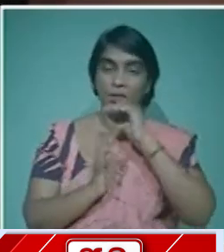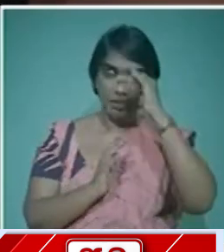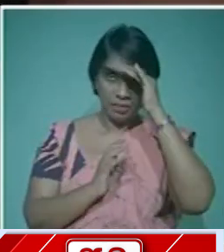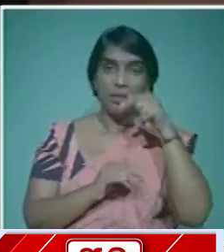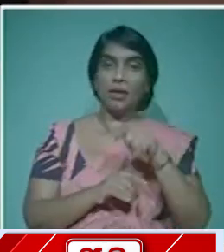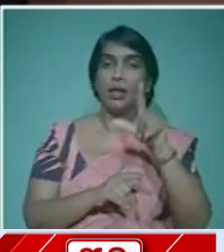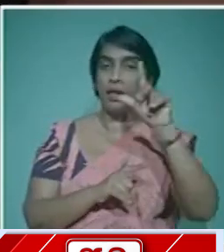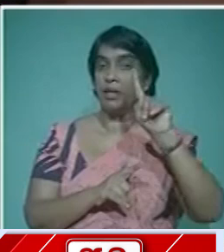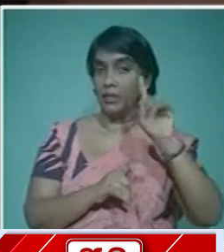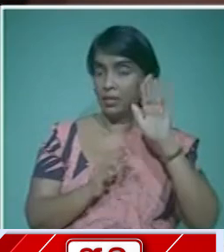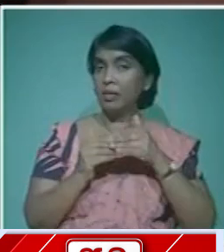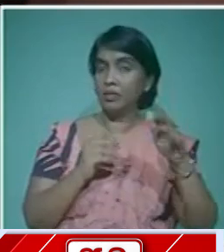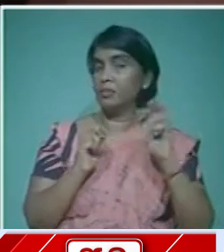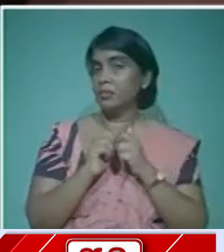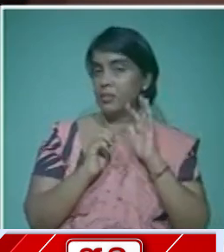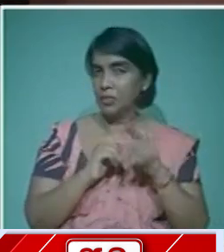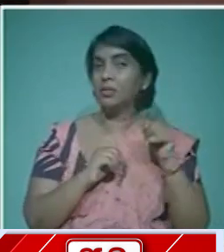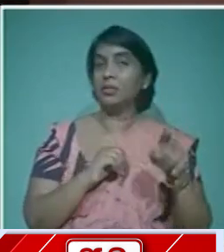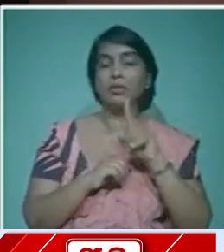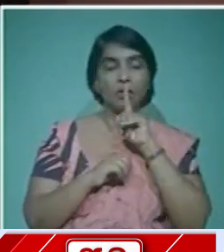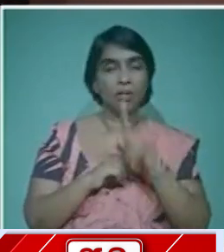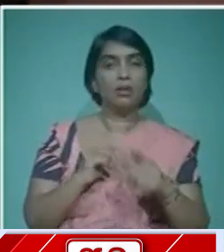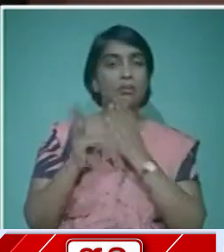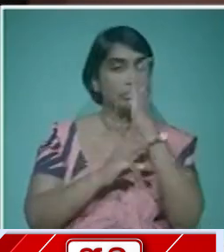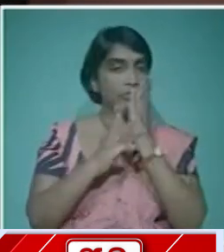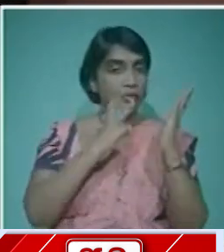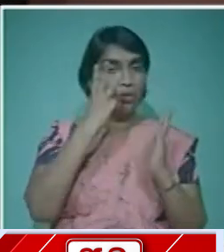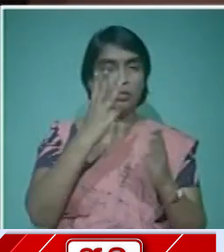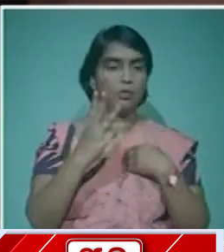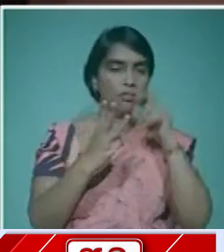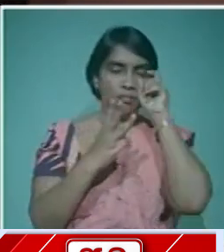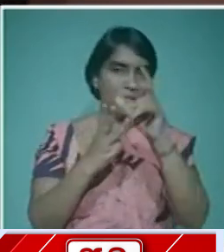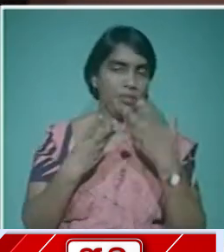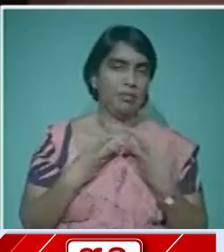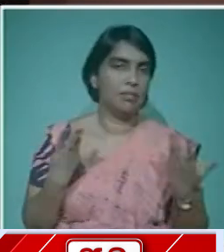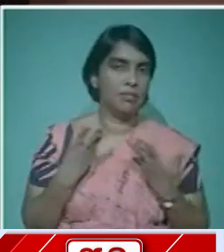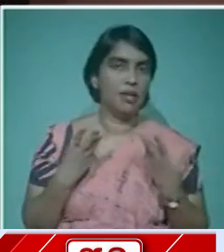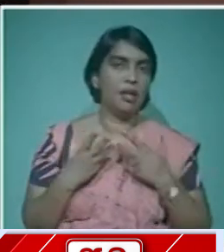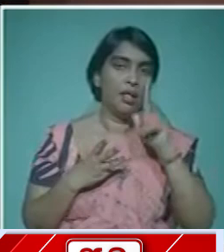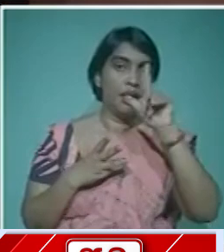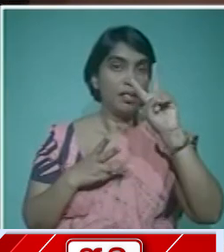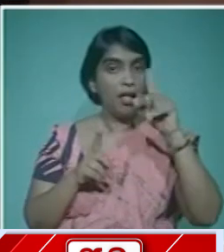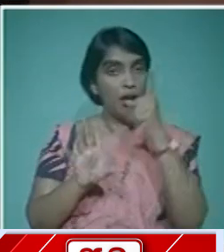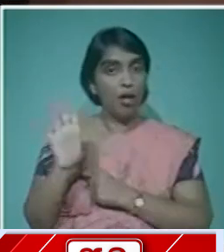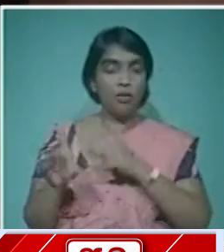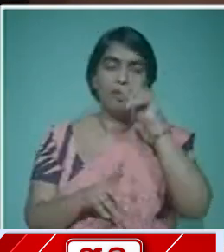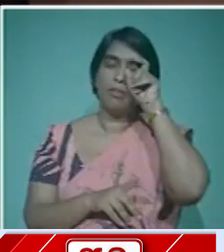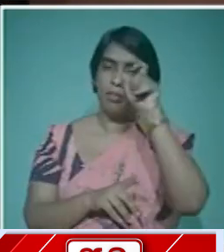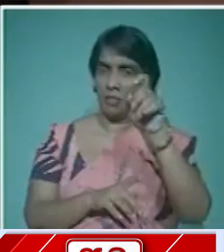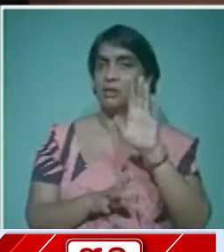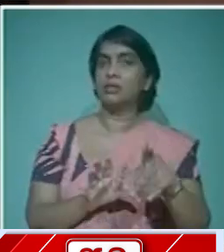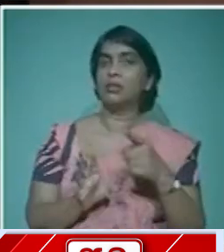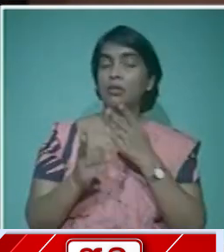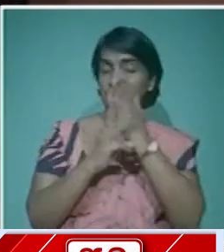මේ 71 ඇතු වෙච්ච තත්ත්වයත් එක්ක එතුමා කියනවා මේ අංශ තුනම ගැන නම් මට බලන්න බෑ. මට 72 වර්ෂය වෙනුවෙන් බලන්න වෙන්නේ මේ